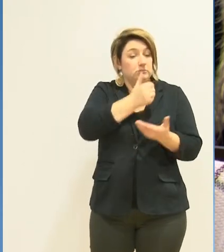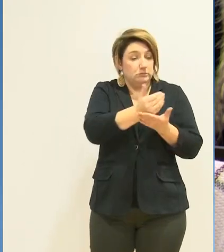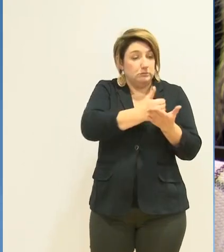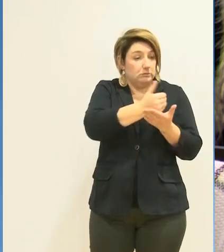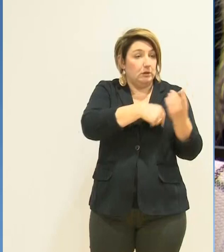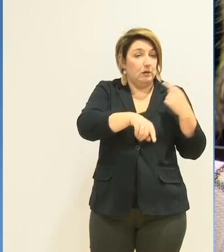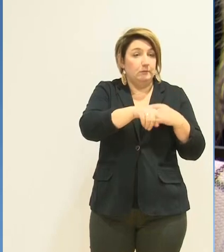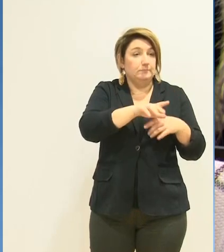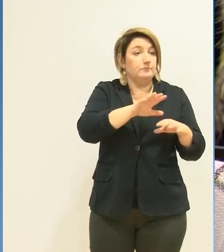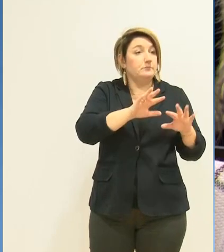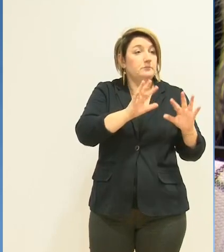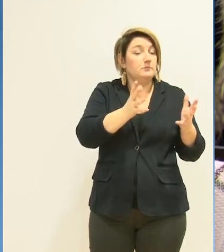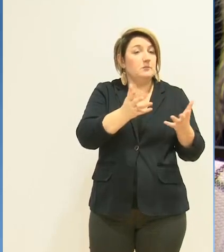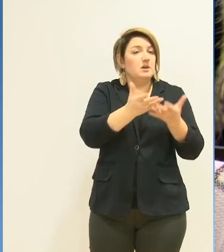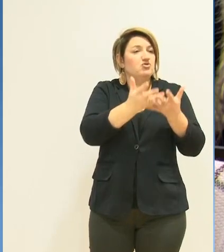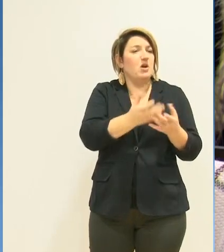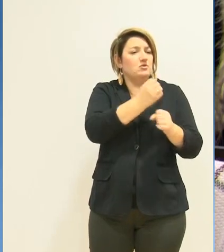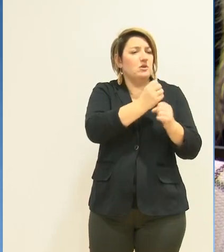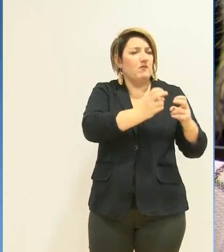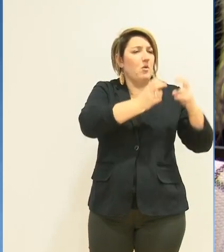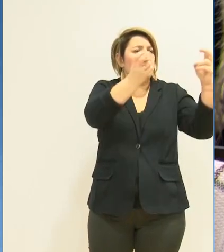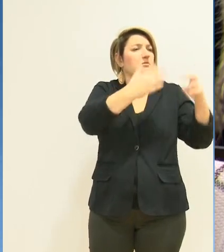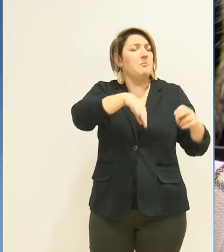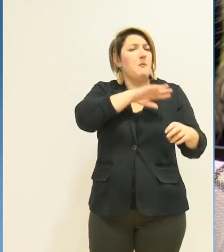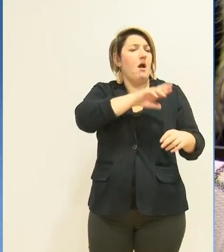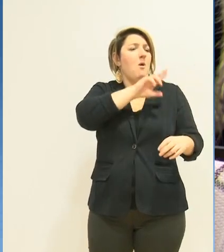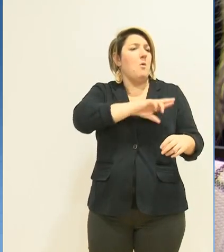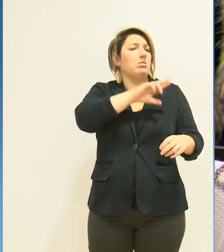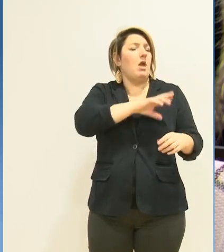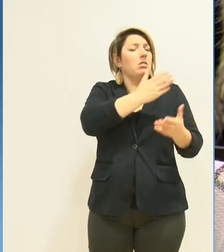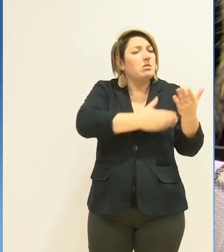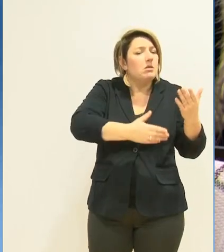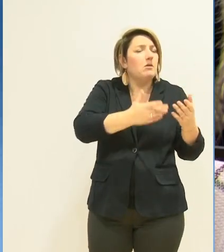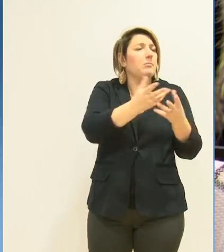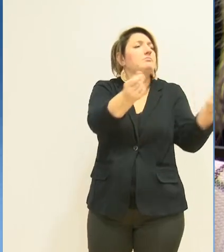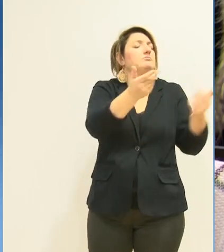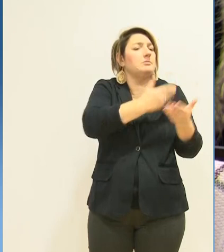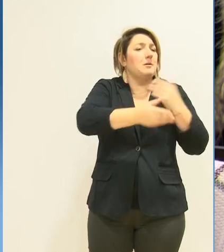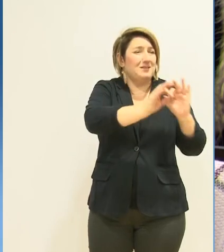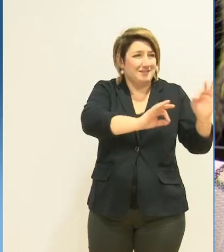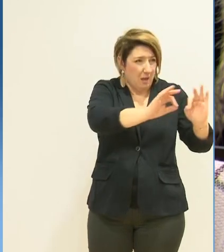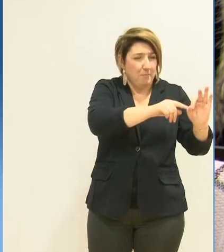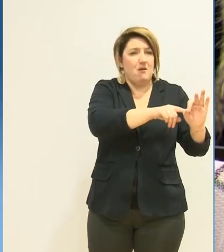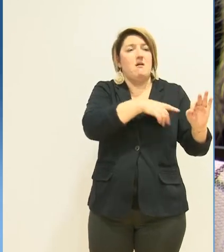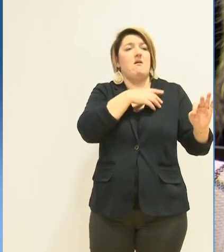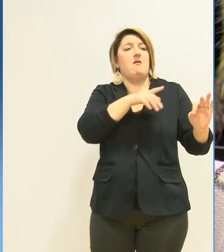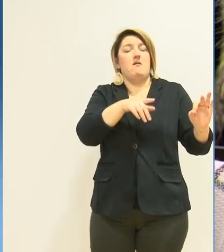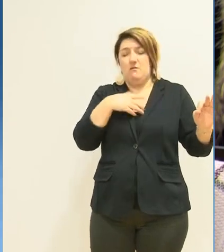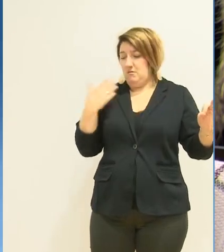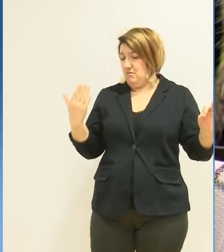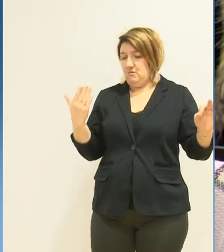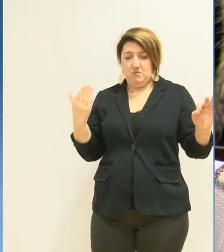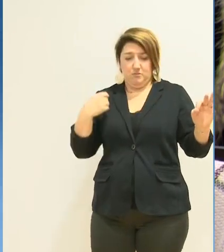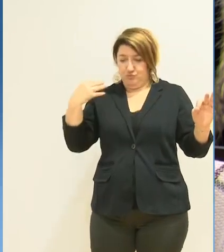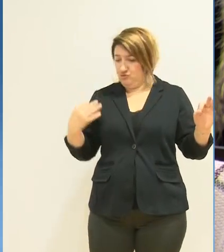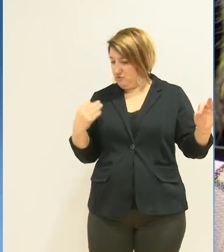sous la forme d'augmentation des charges de travail à la suite de départs en retraite non remplacés à ce sujet le budget ne nous donnent aucune indication ni sur